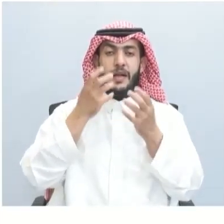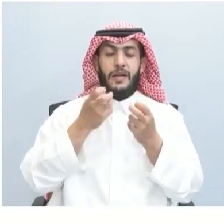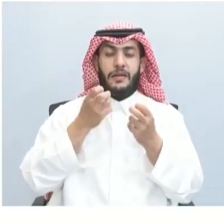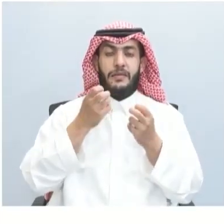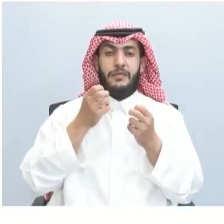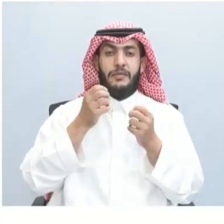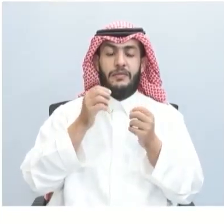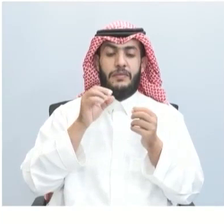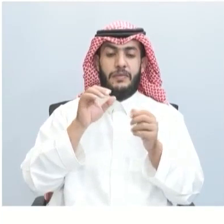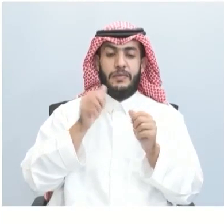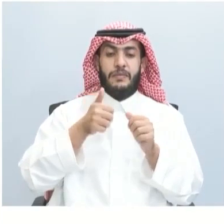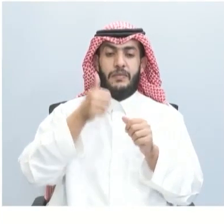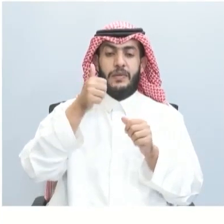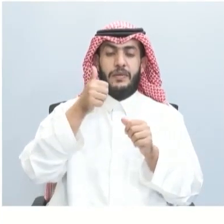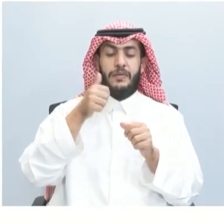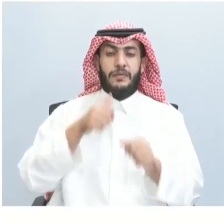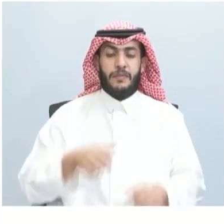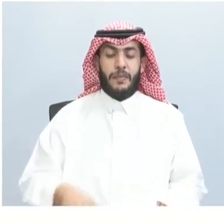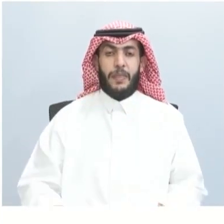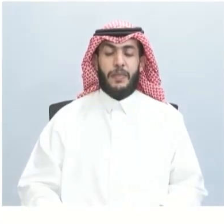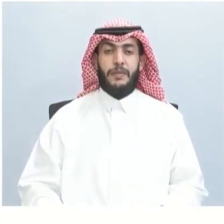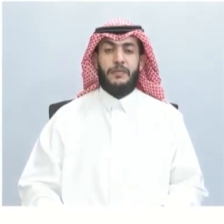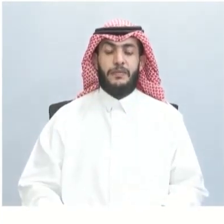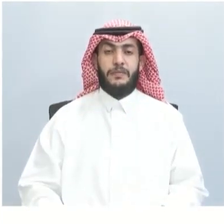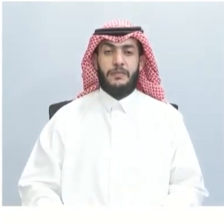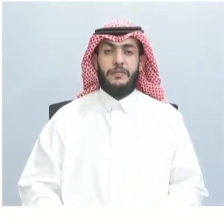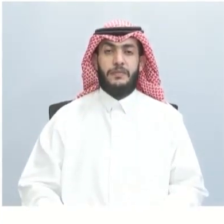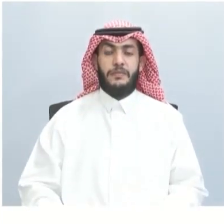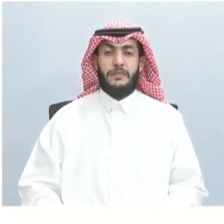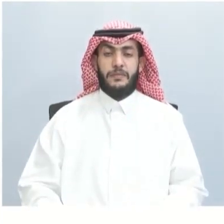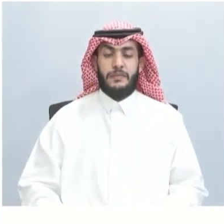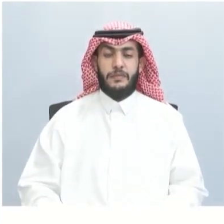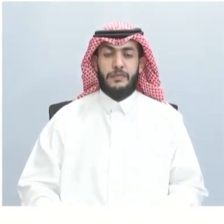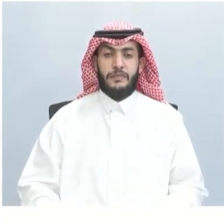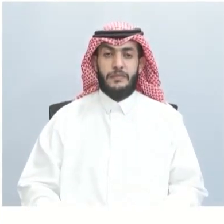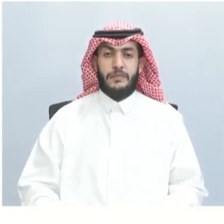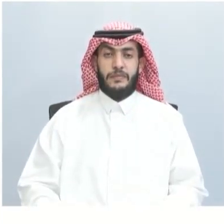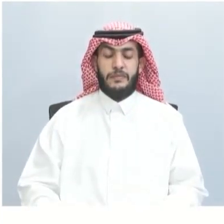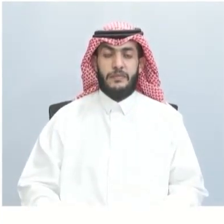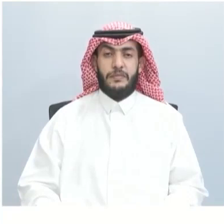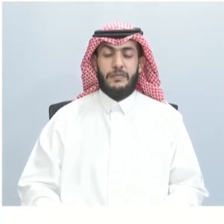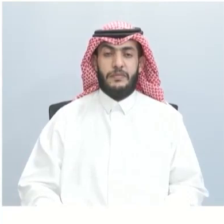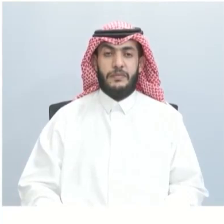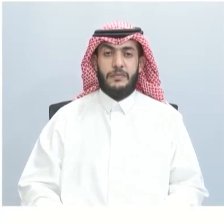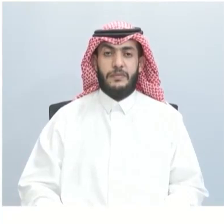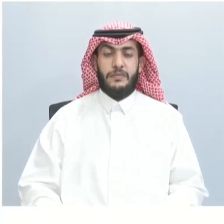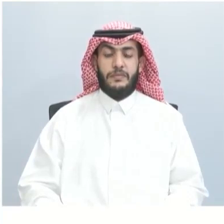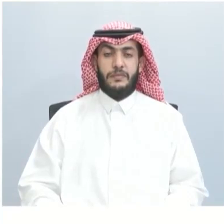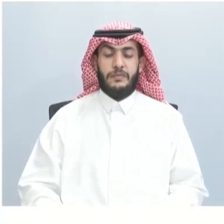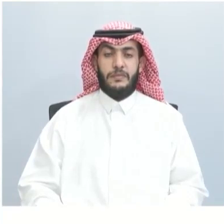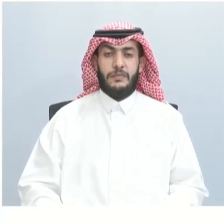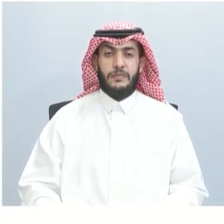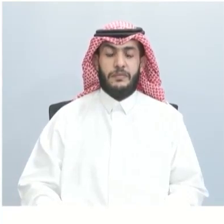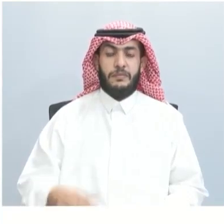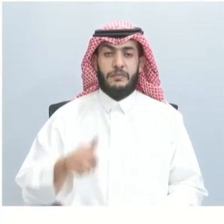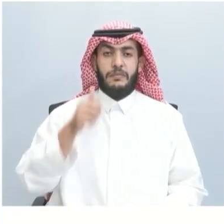ملائمه لتحسين عفوا الطريقه الاولى العرض من جانب العميل اولا يرسل